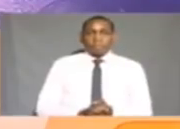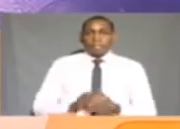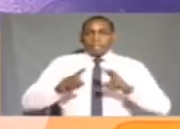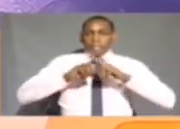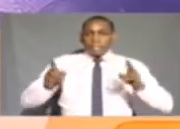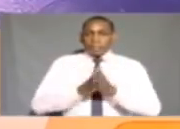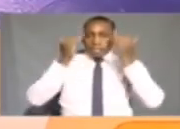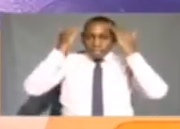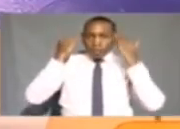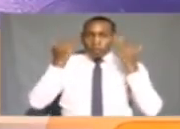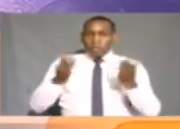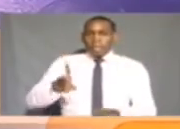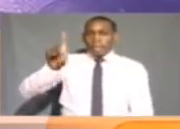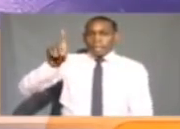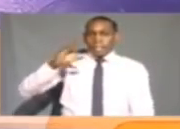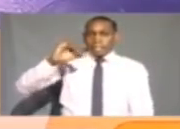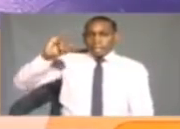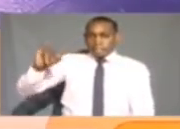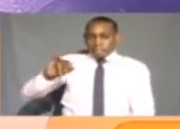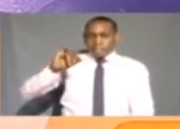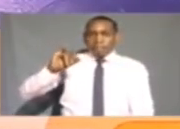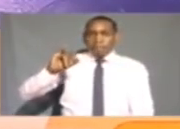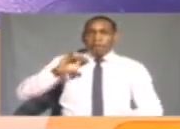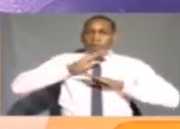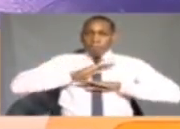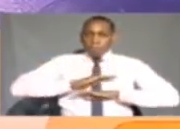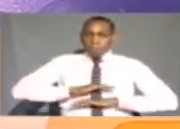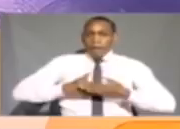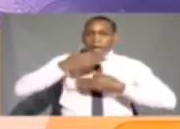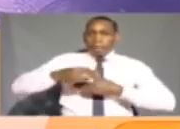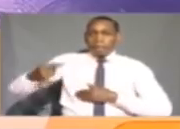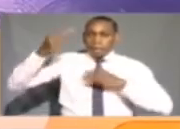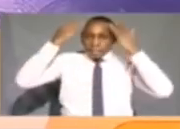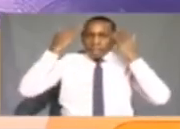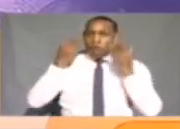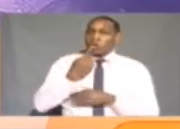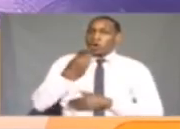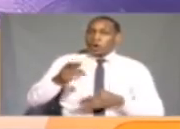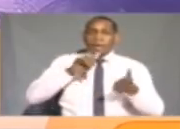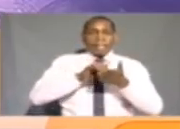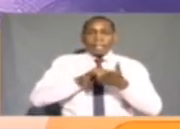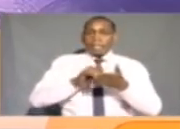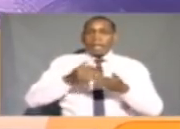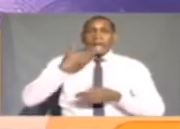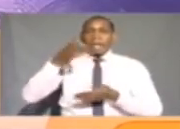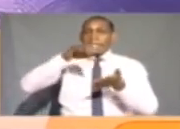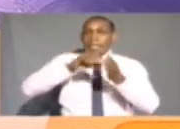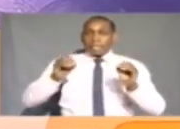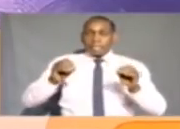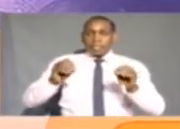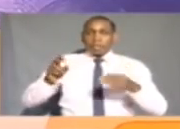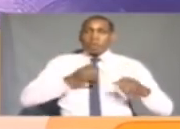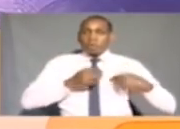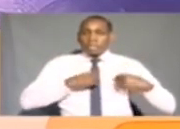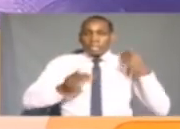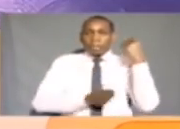Tunaanza mahakamani ambapo naibu jaji mkuu Philomena Mwilu amepata afueni baada ya mahakama kuamuru kuwa hatajibu mashtaka ya utumizi